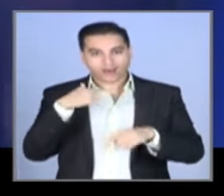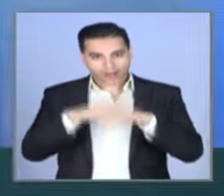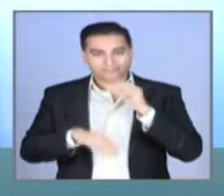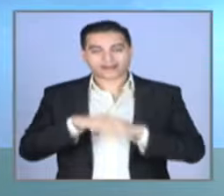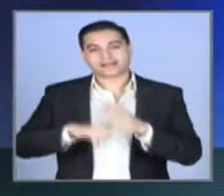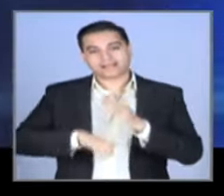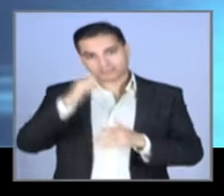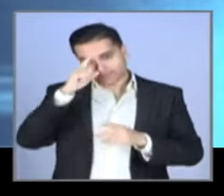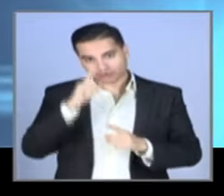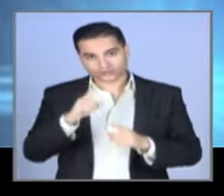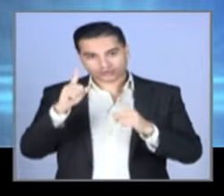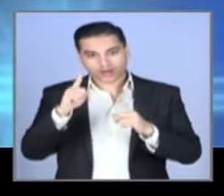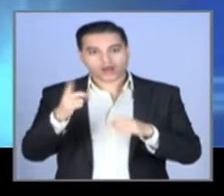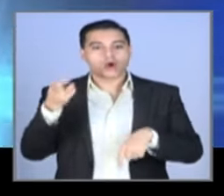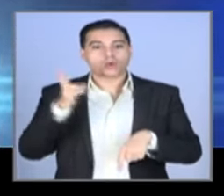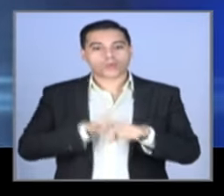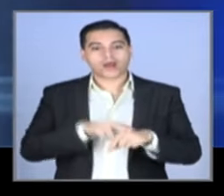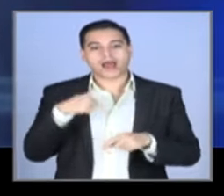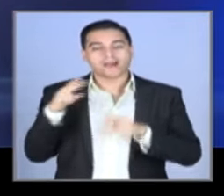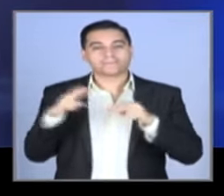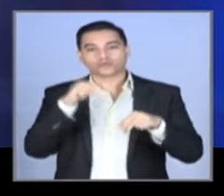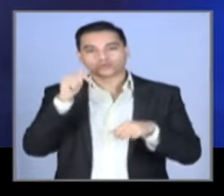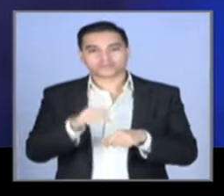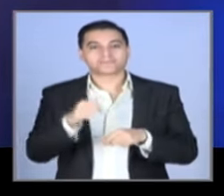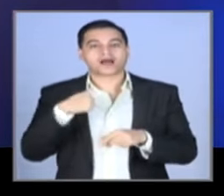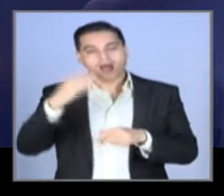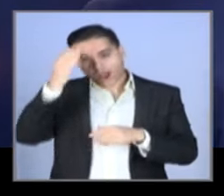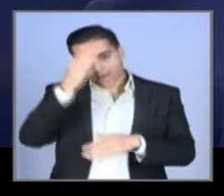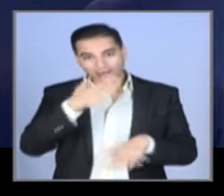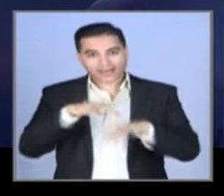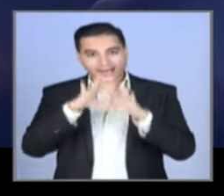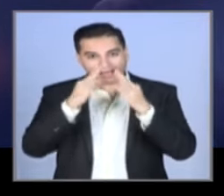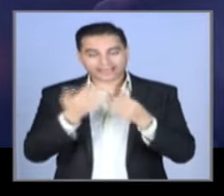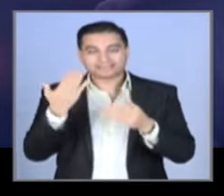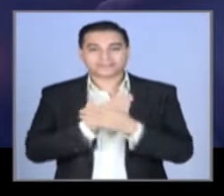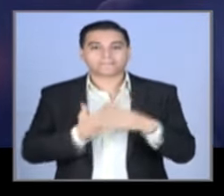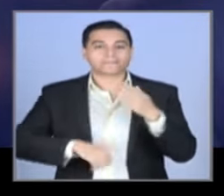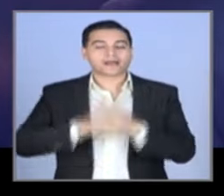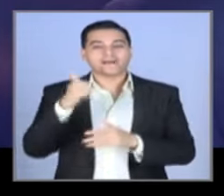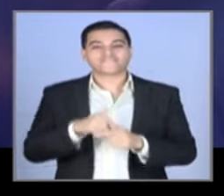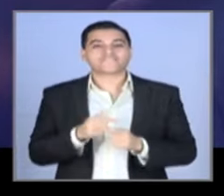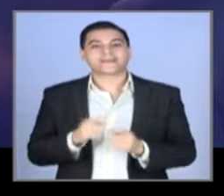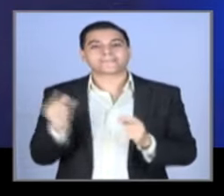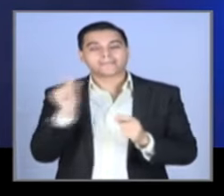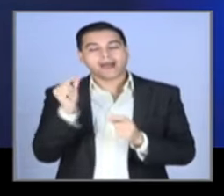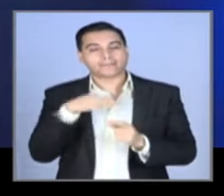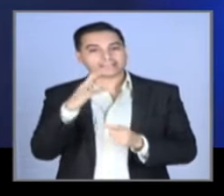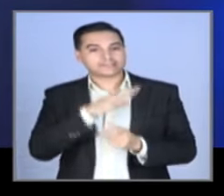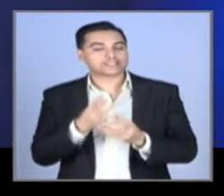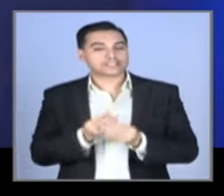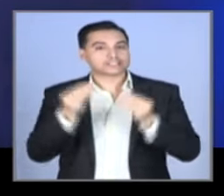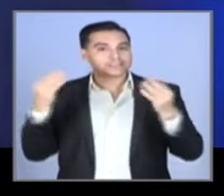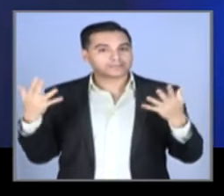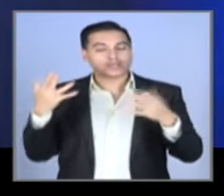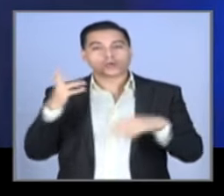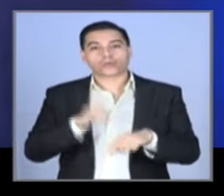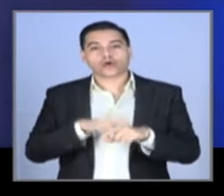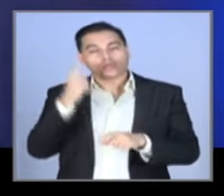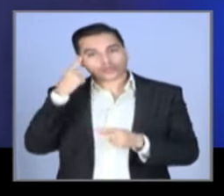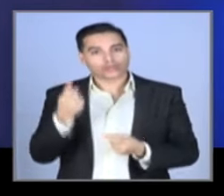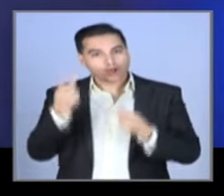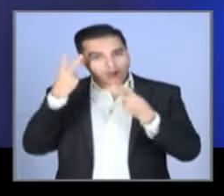بإذن الله. شرف ليا إن ده تاني موسم أشارك فيه في العباقرة عائلات، وده لأنه أهم برنامج موجود على الساحة حاليا، لأنه بيجمع ما بين الثقافة